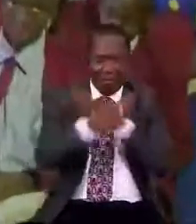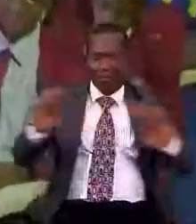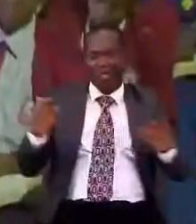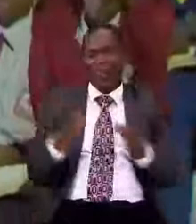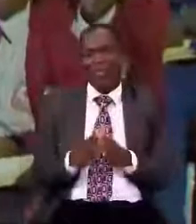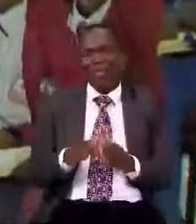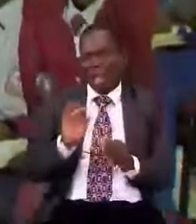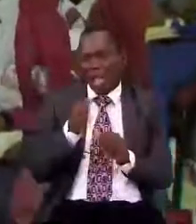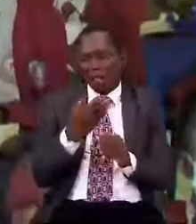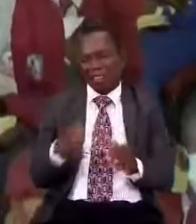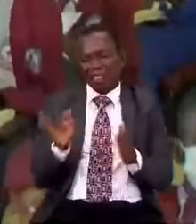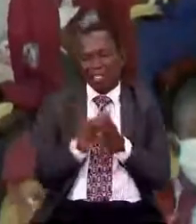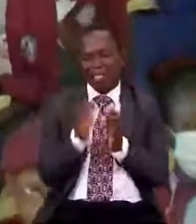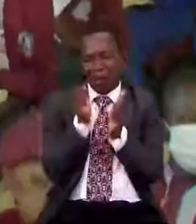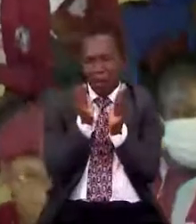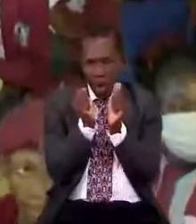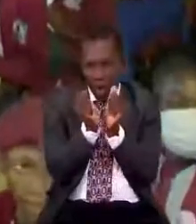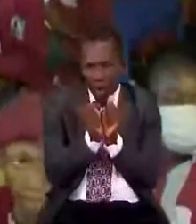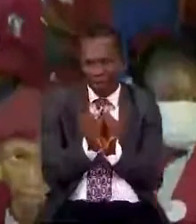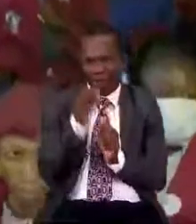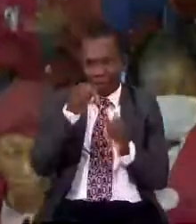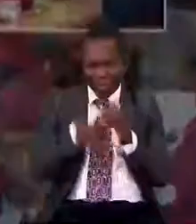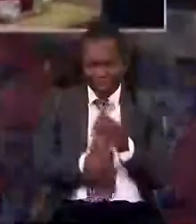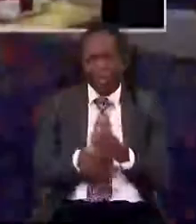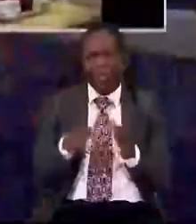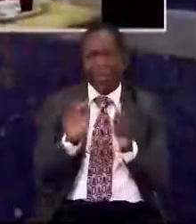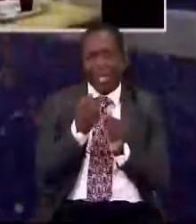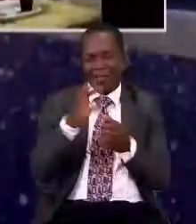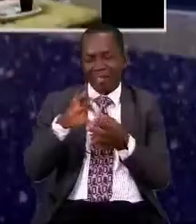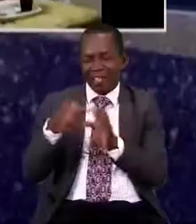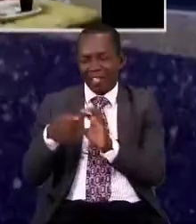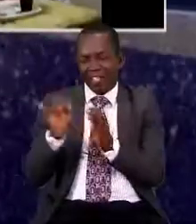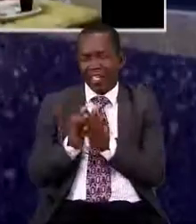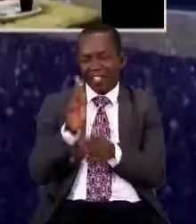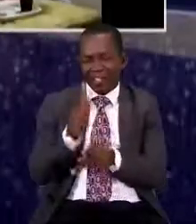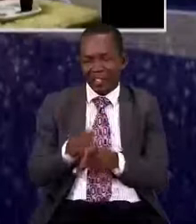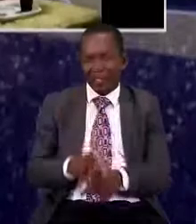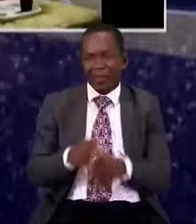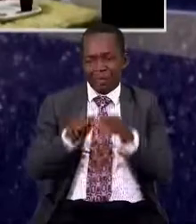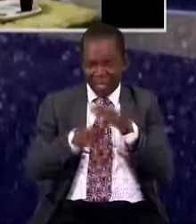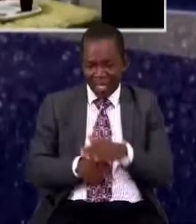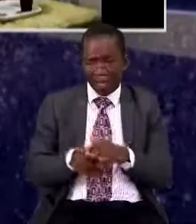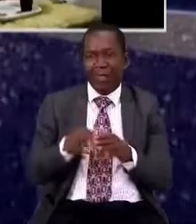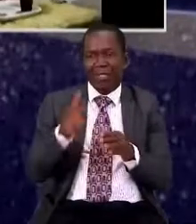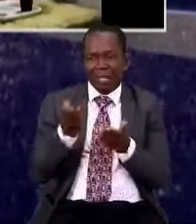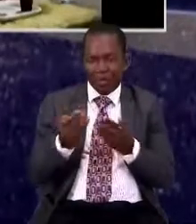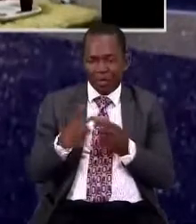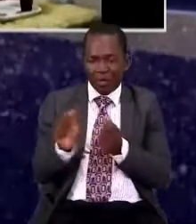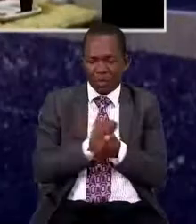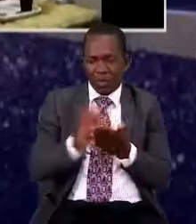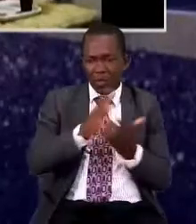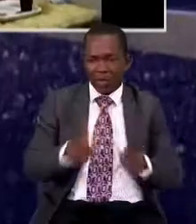ligotent, toutes les choses qui veulent vous détruire, le Seigneur Jésus, le justificateur,